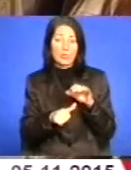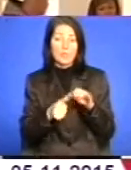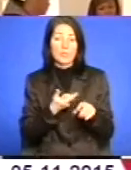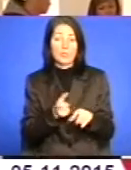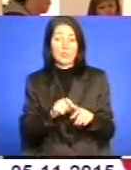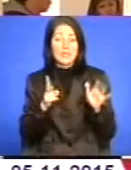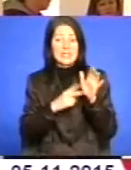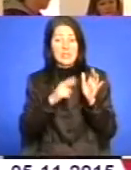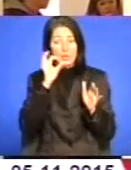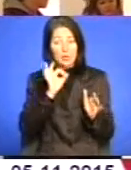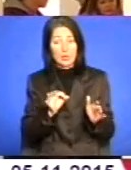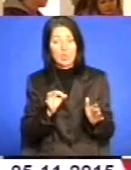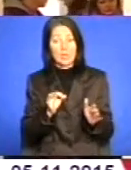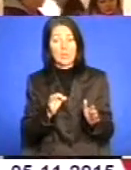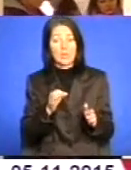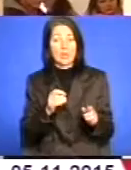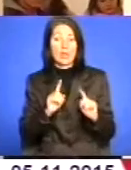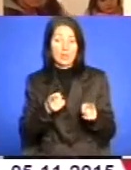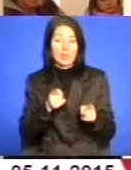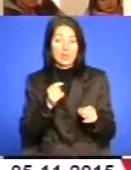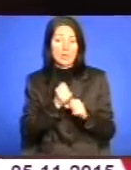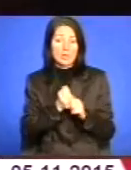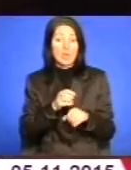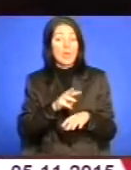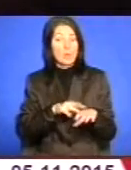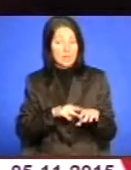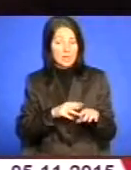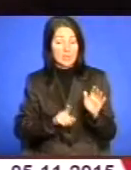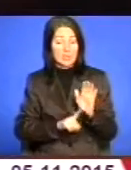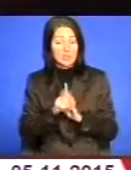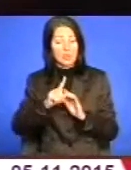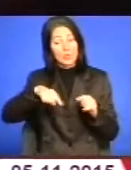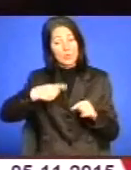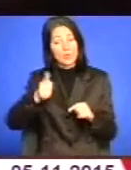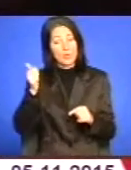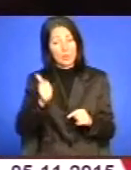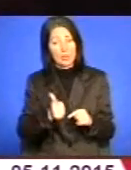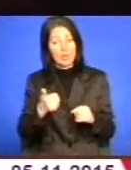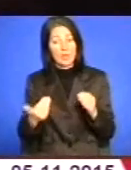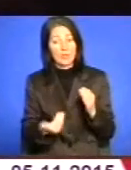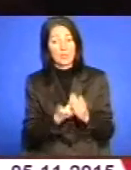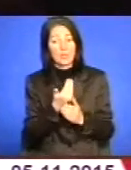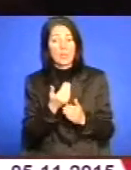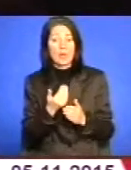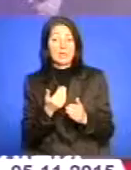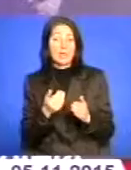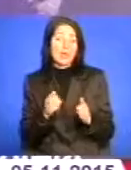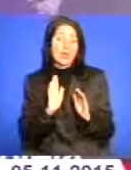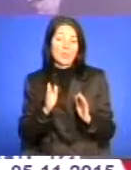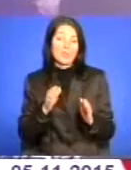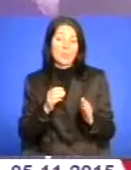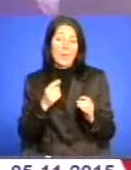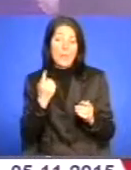Понад 7% – діючі співробітники міліції. З початку наступного тижня новобранці складатимуть перше тестування